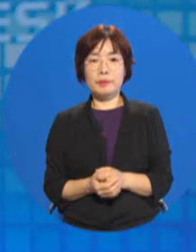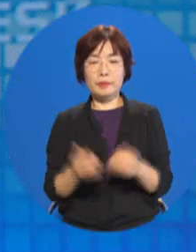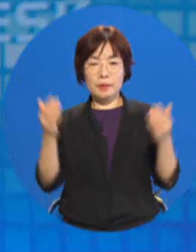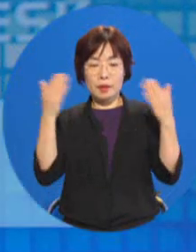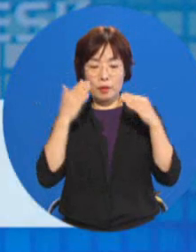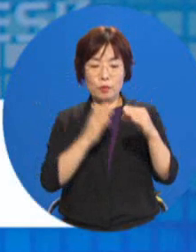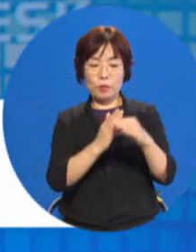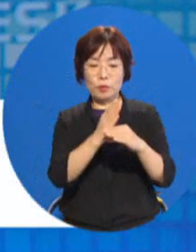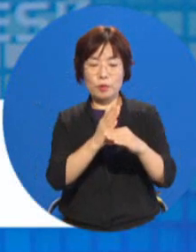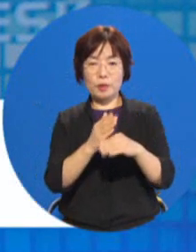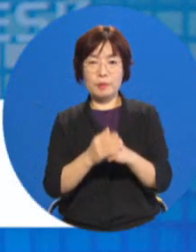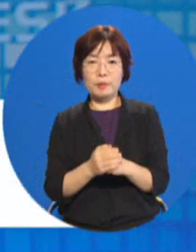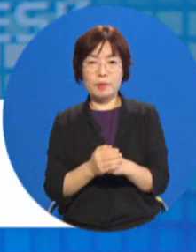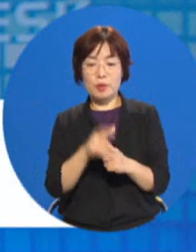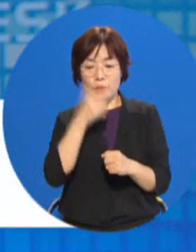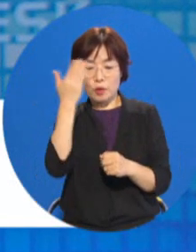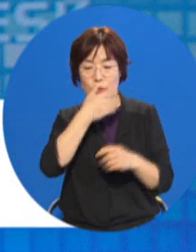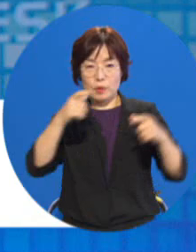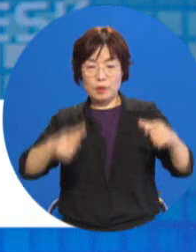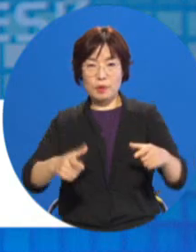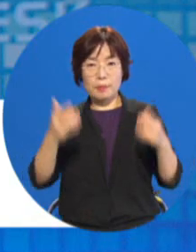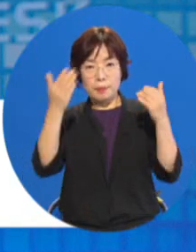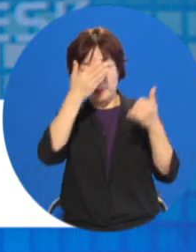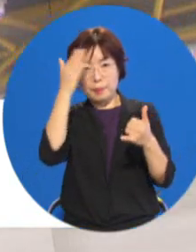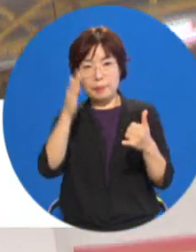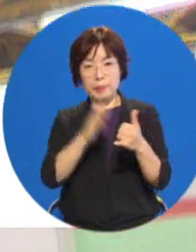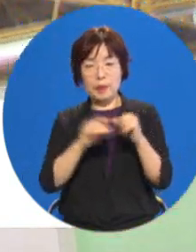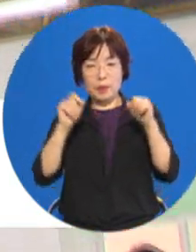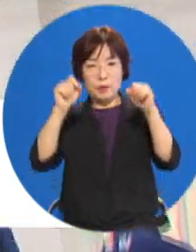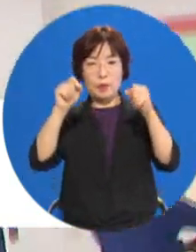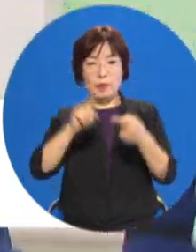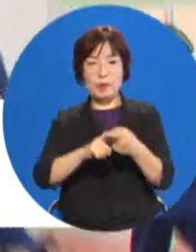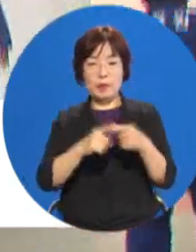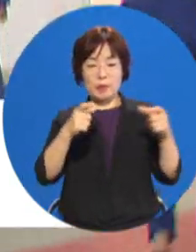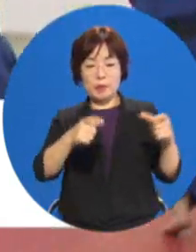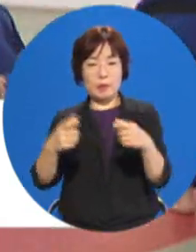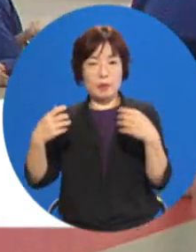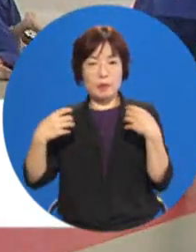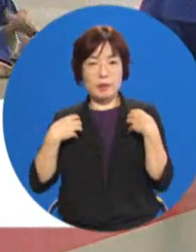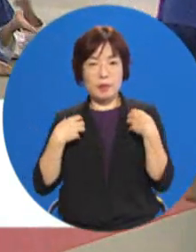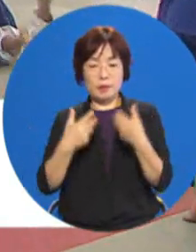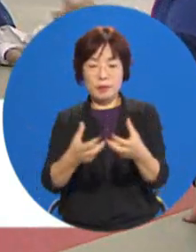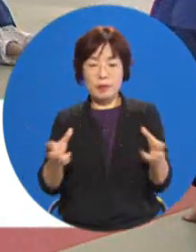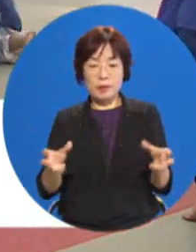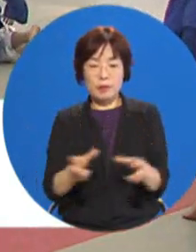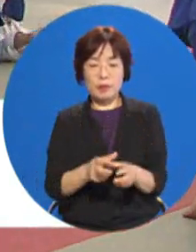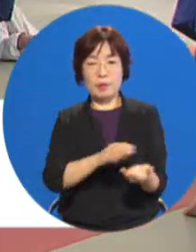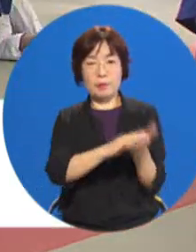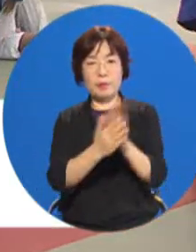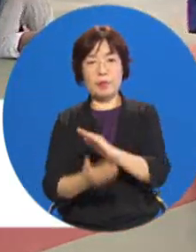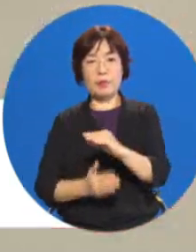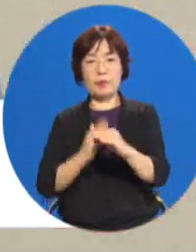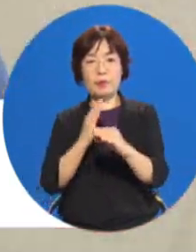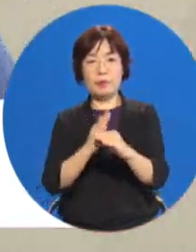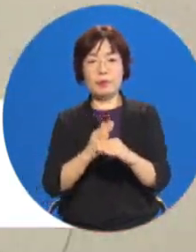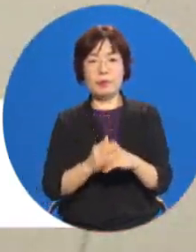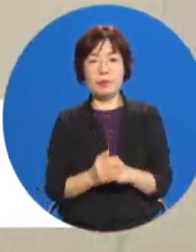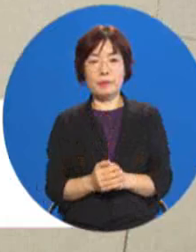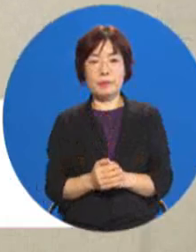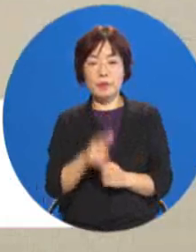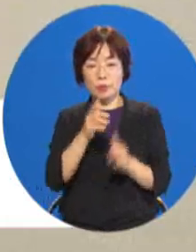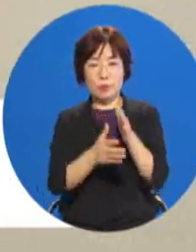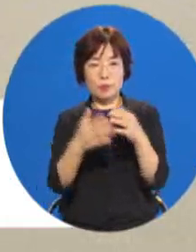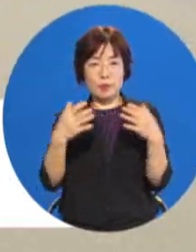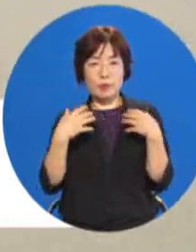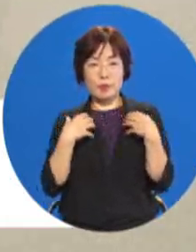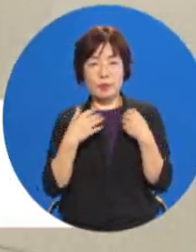학교를 중심으로 이루어졌던 여수 지역 청소년 엘리트 체육이 지자체가 주도하는 클럽 체제로 변화되고 있습니다.